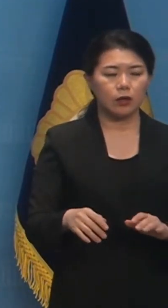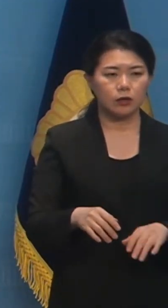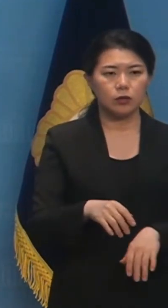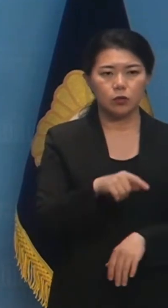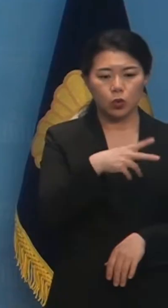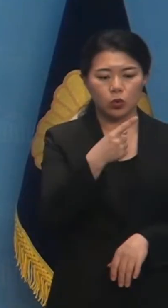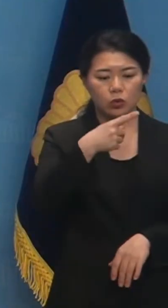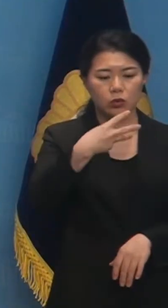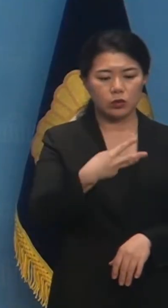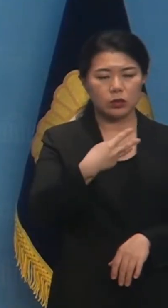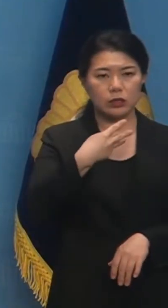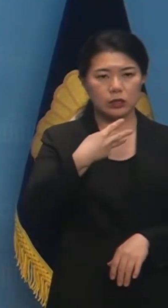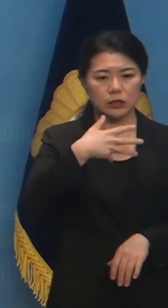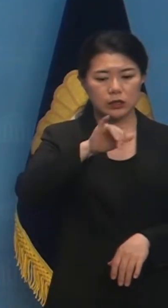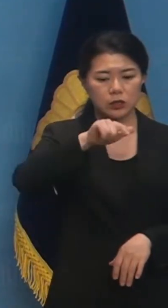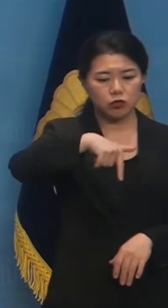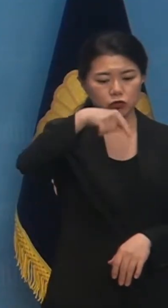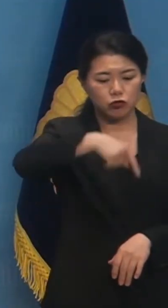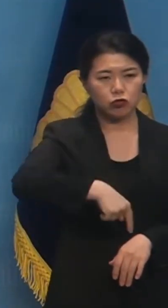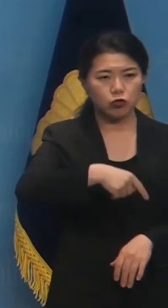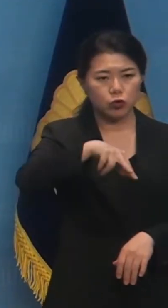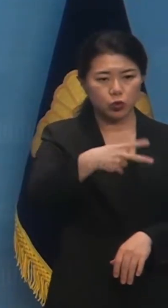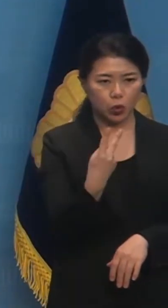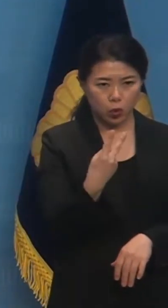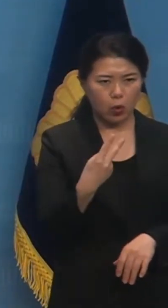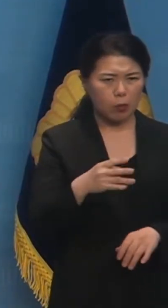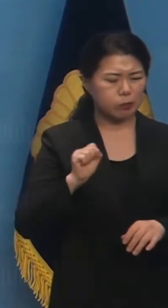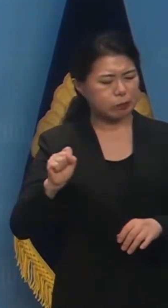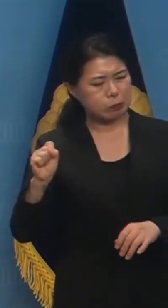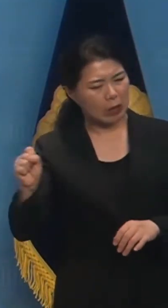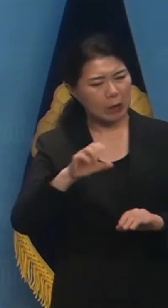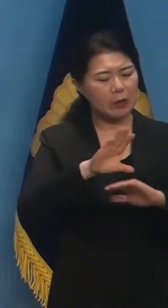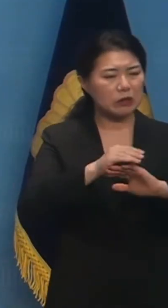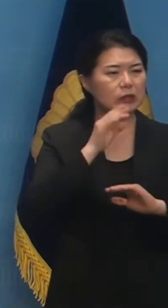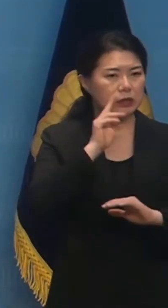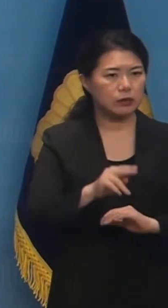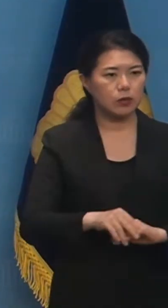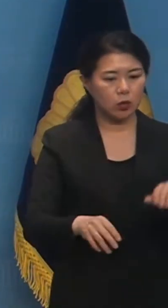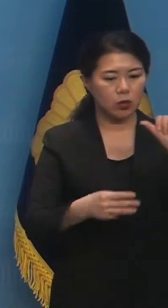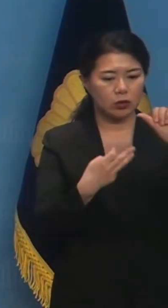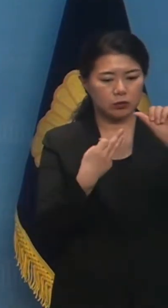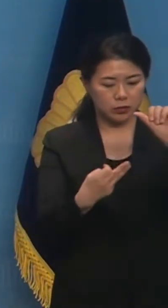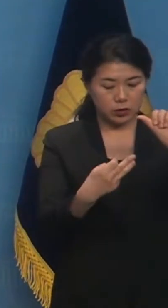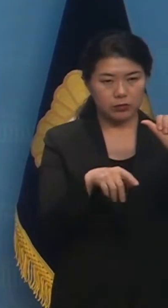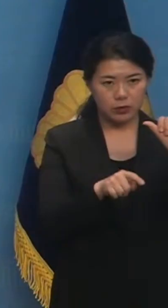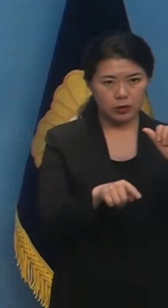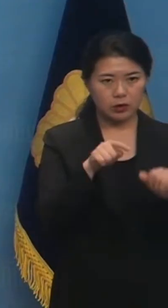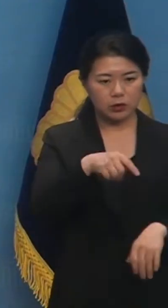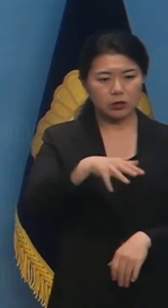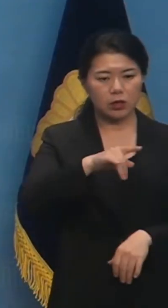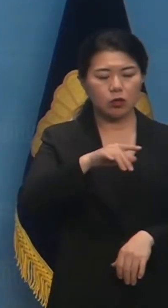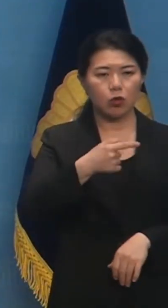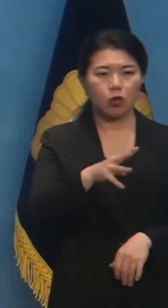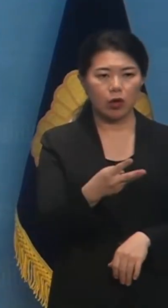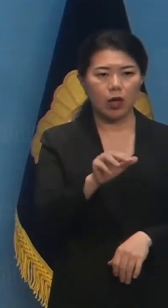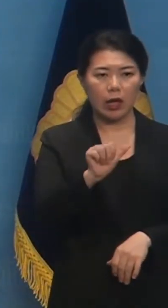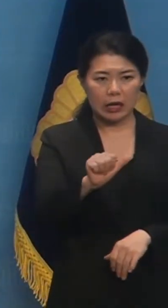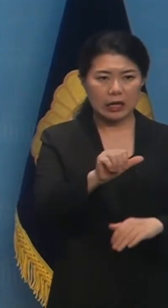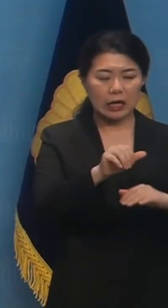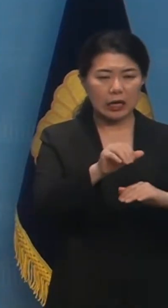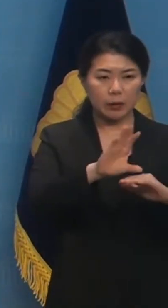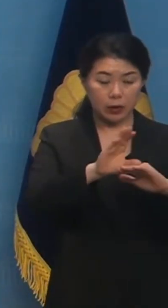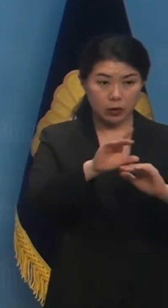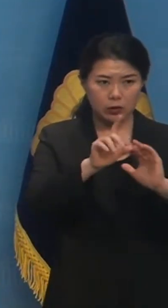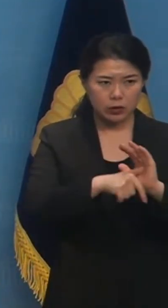김진애 돌직구쇼 등 편파 방송에 적극 대응하겠습니다. 5월 13일 채널A 김진애 돌직구쇼에 출연한 한